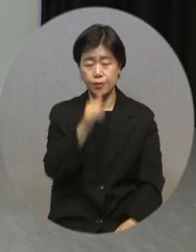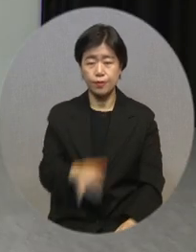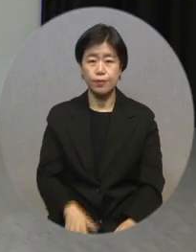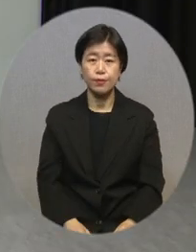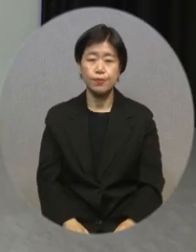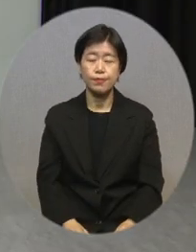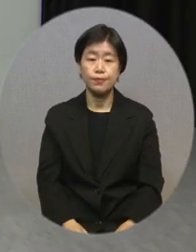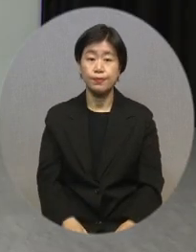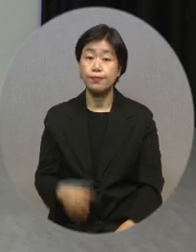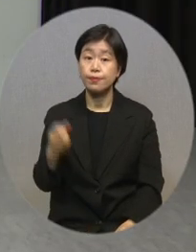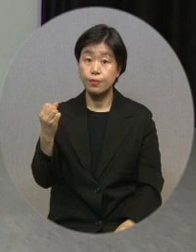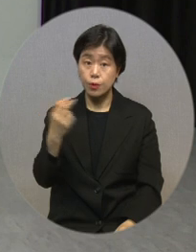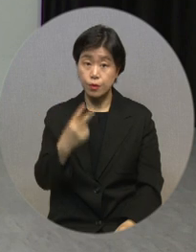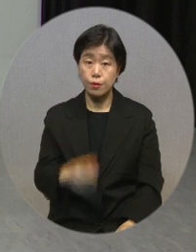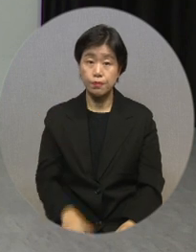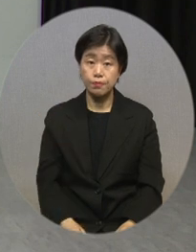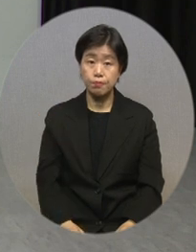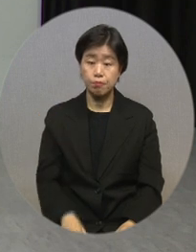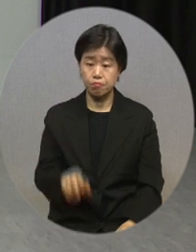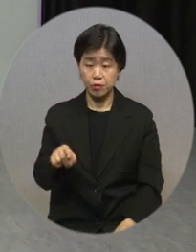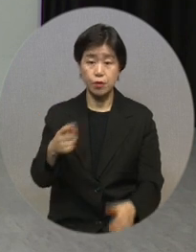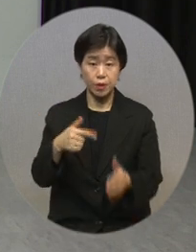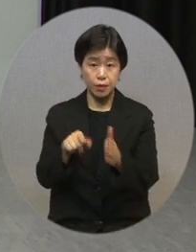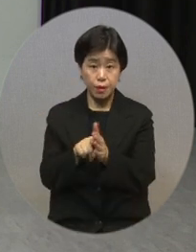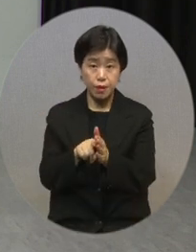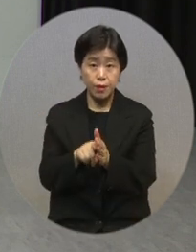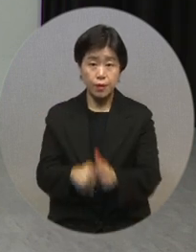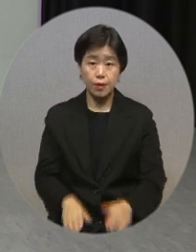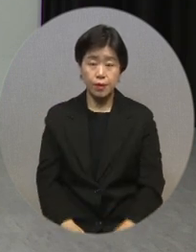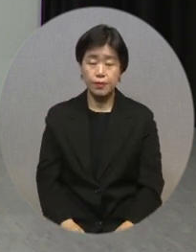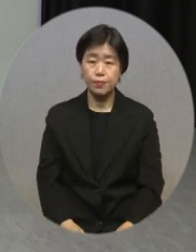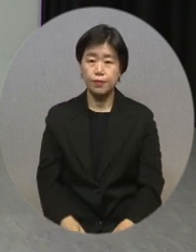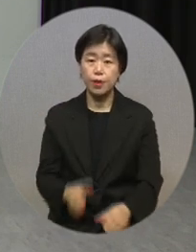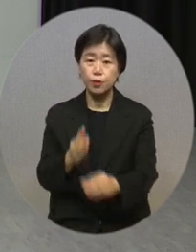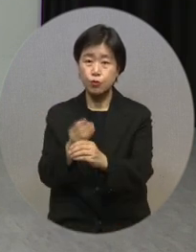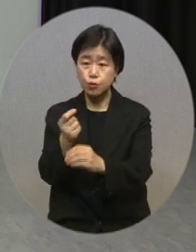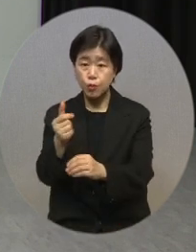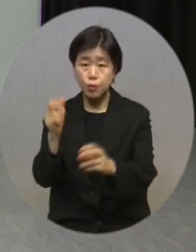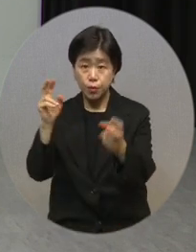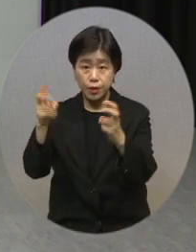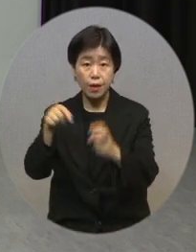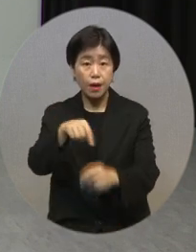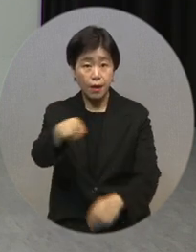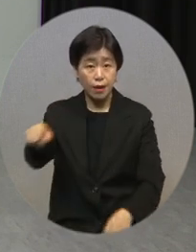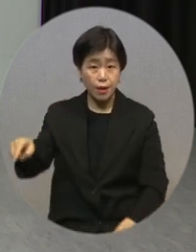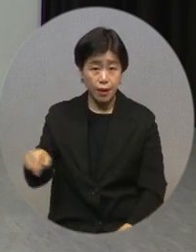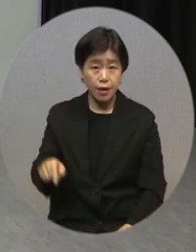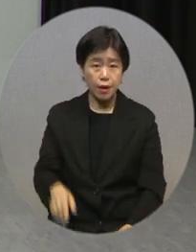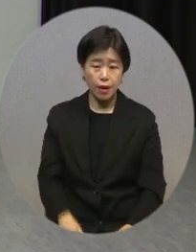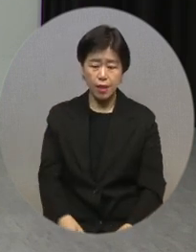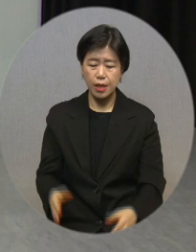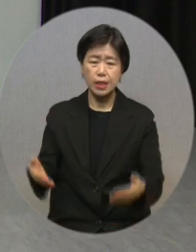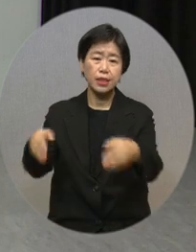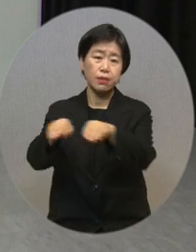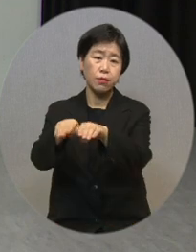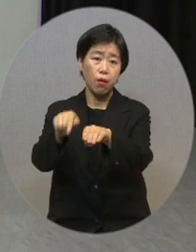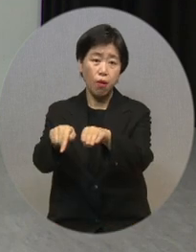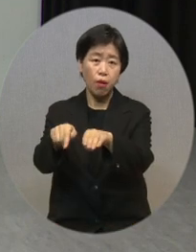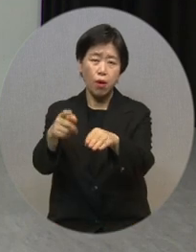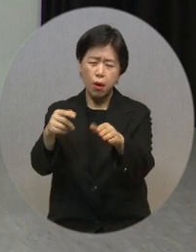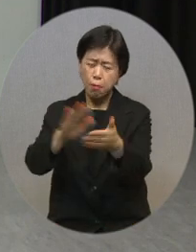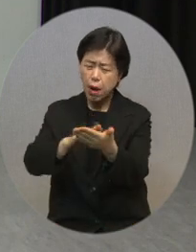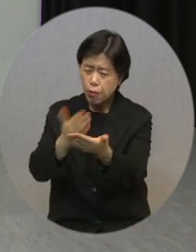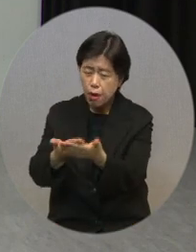또 이것을 위해서 하는 과정에서 중소 그 기업들은 시설 투자할 여력이 별로 없지